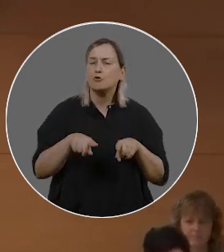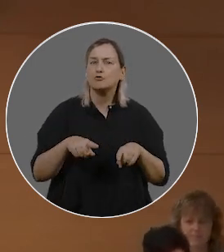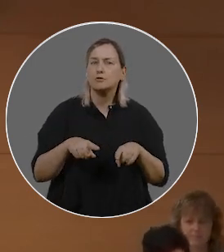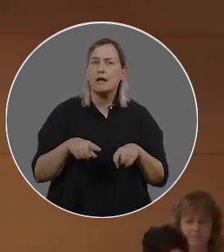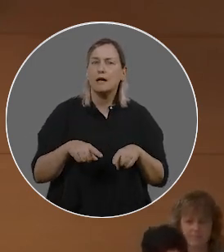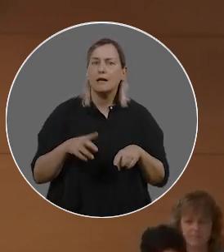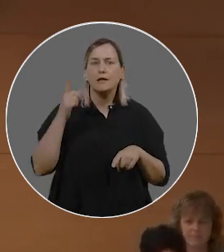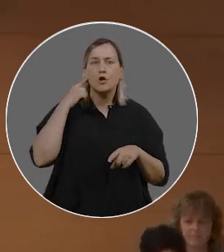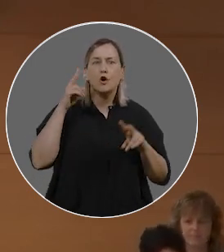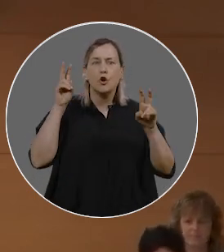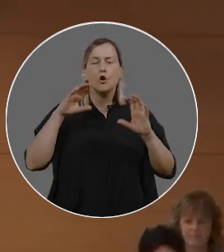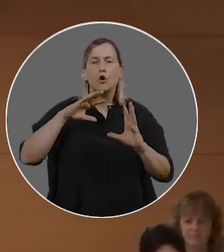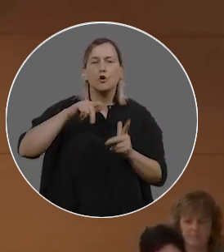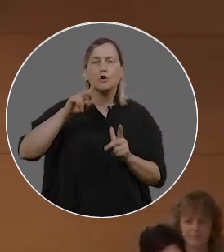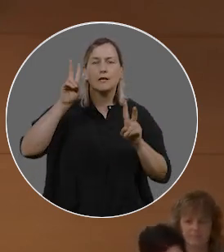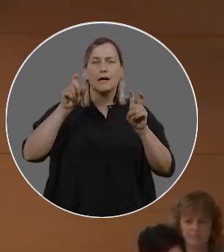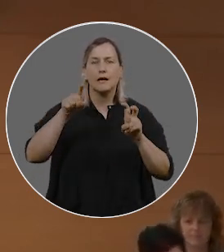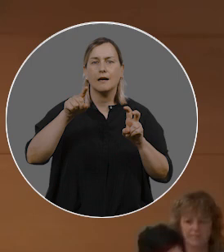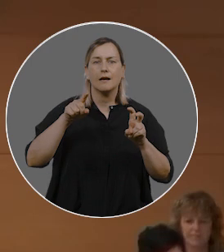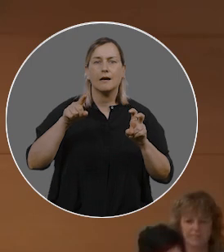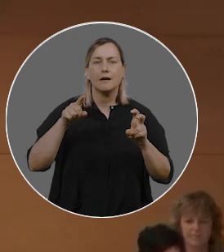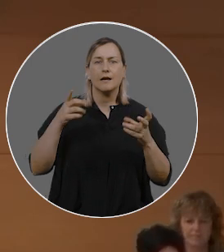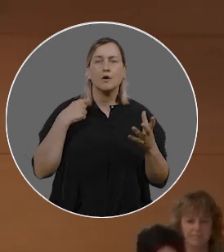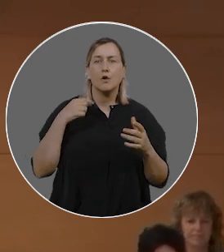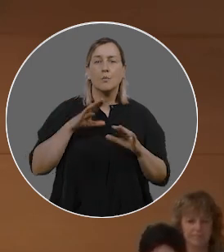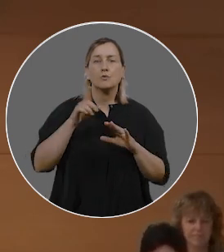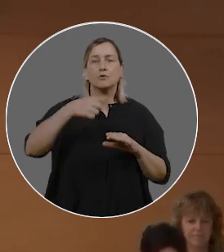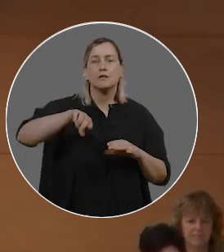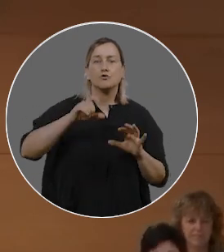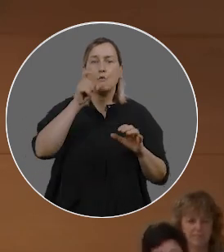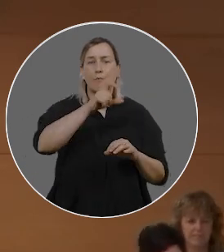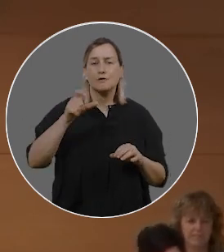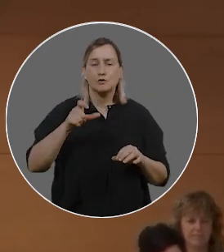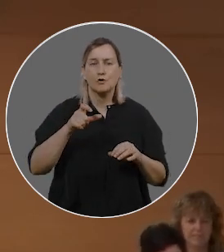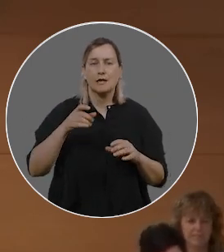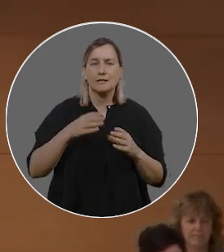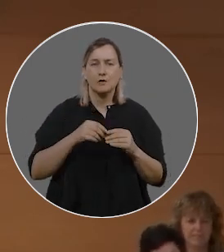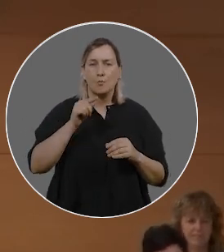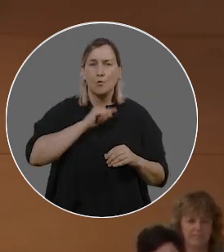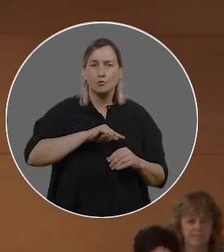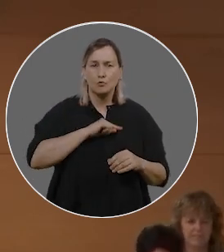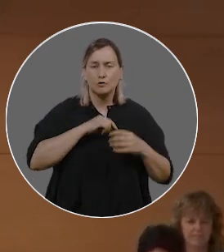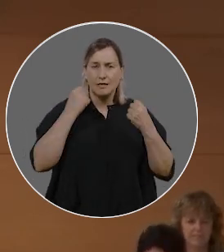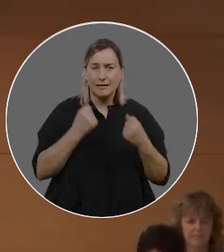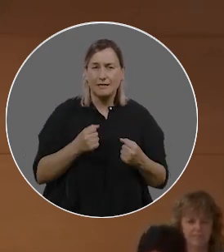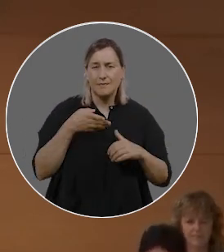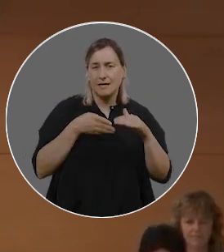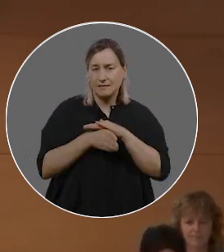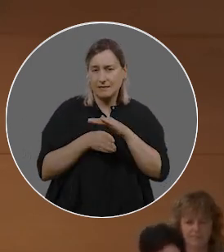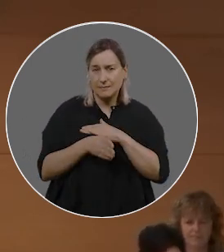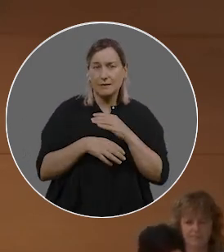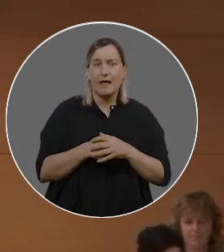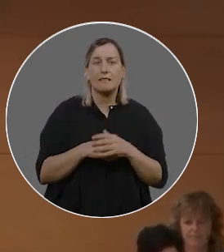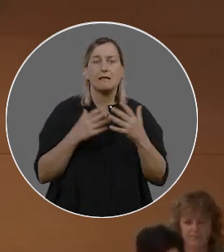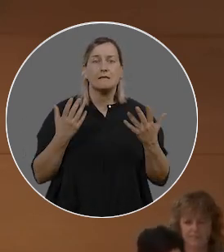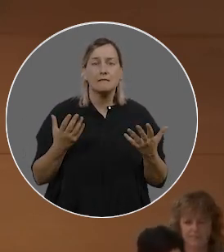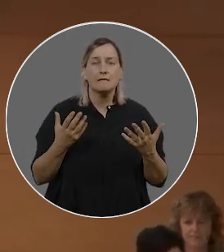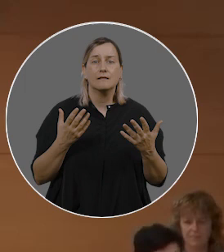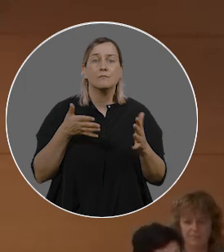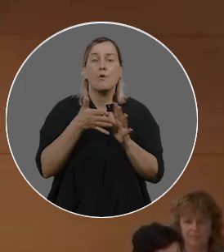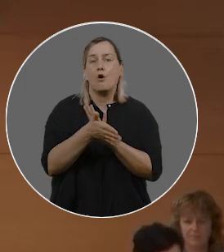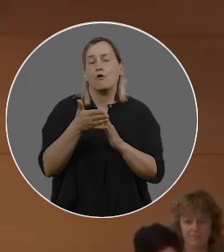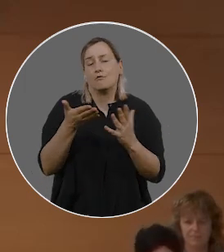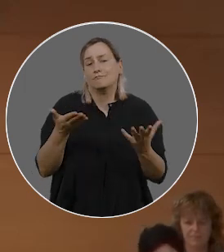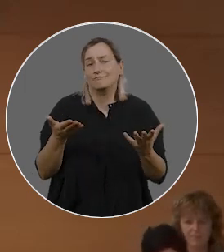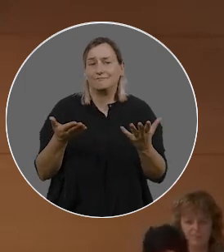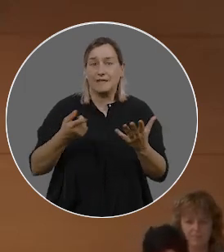una cosa que prenc nota, que era que no només vosaltres sou persones que esteu molt conscienciades amb el tema de l'accessibilitat,